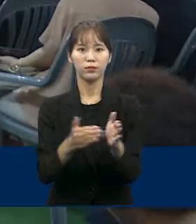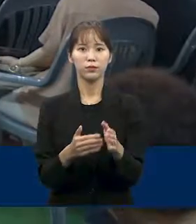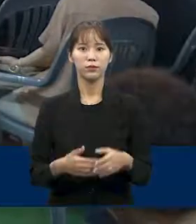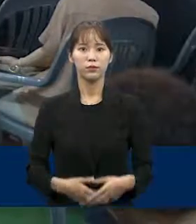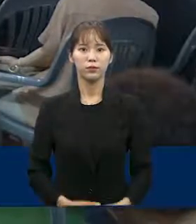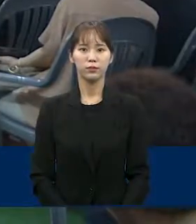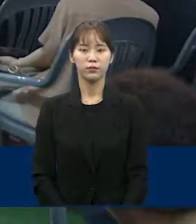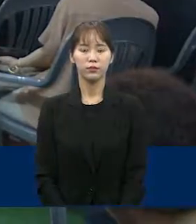계획입니다 예